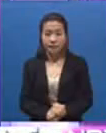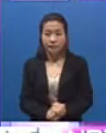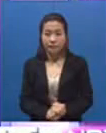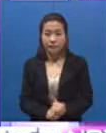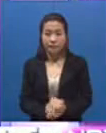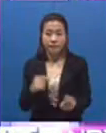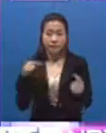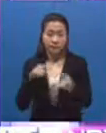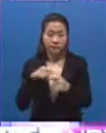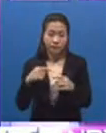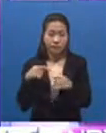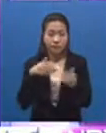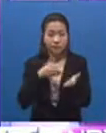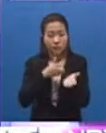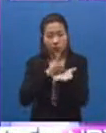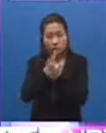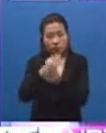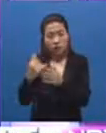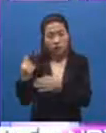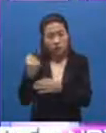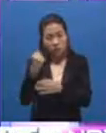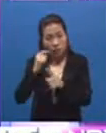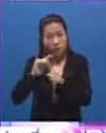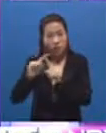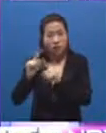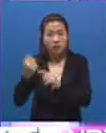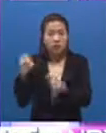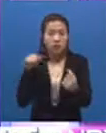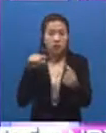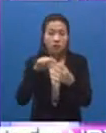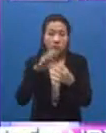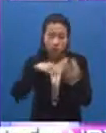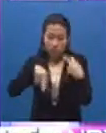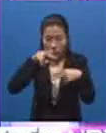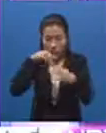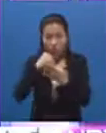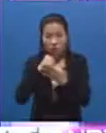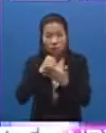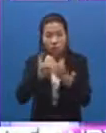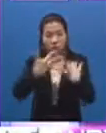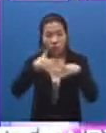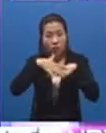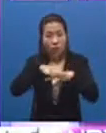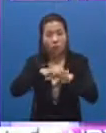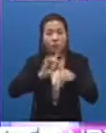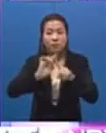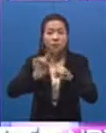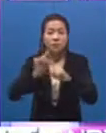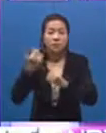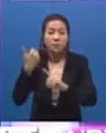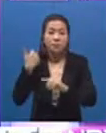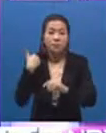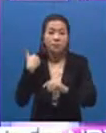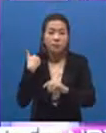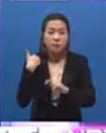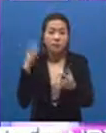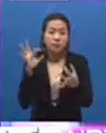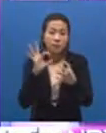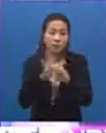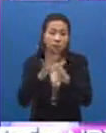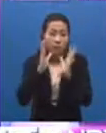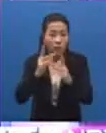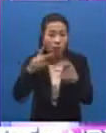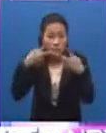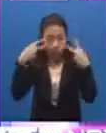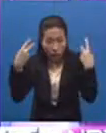ฝ่ายความมั่นคงเดินหน้าทุ่งยงแดงโมเดลนะคะมีกำลังประชาชนร่วมดูแลเส้นทางในพื้นที่ต่างๆกว่าหมื่นคนค่ะส่วนเหตุคนร้าย